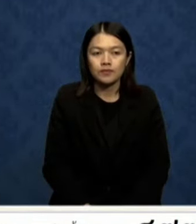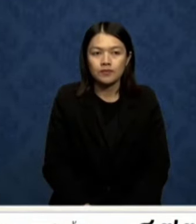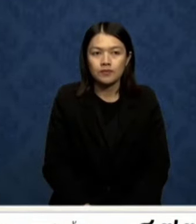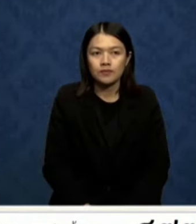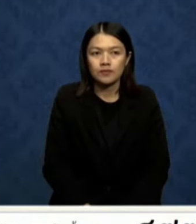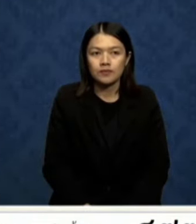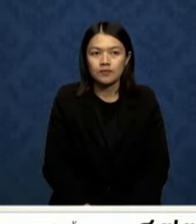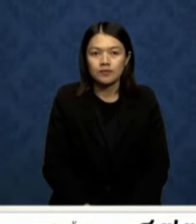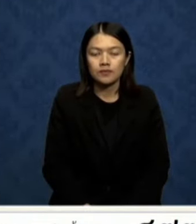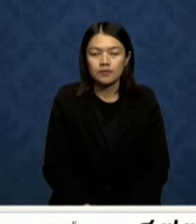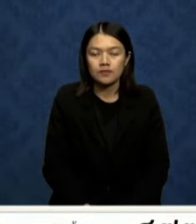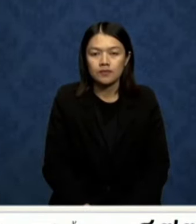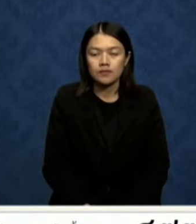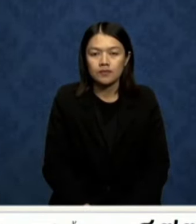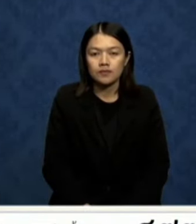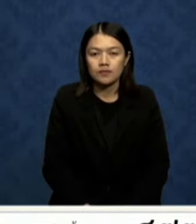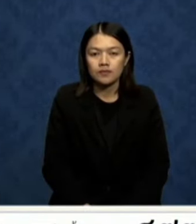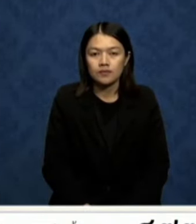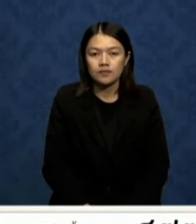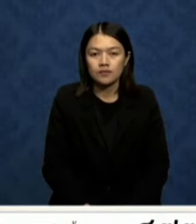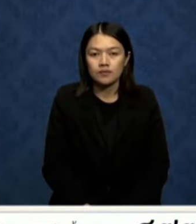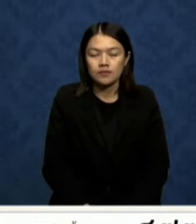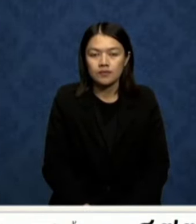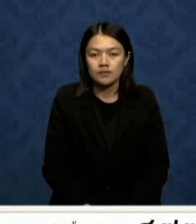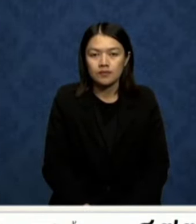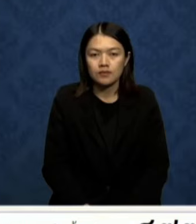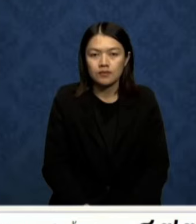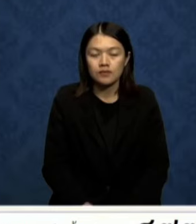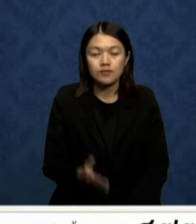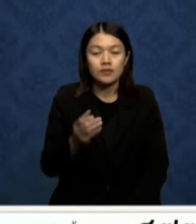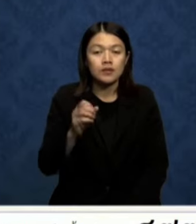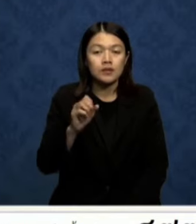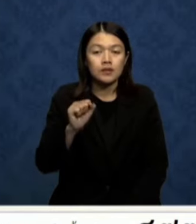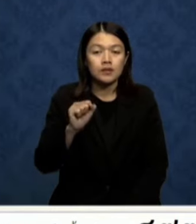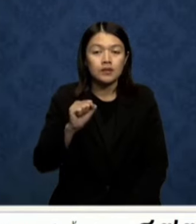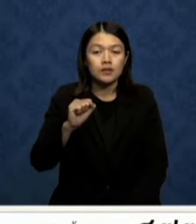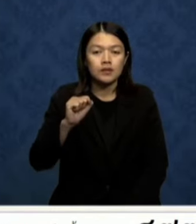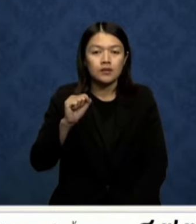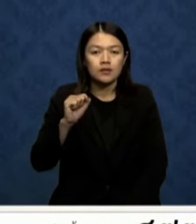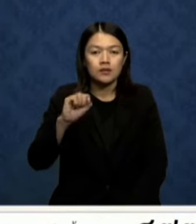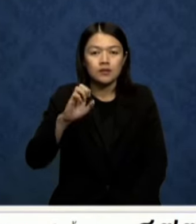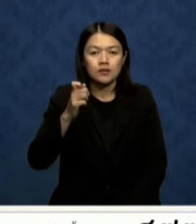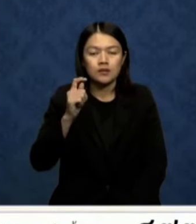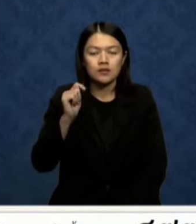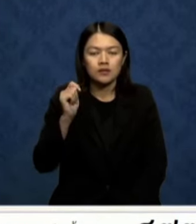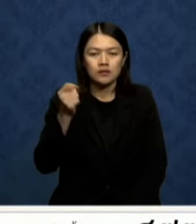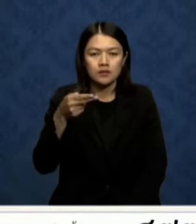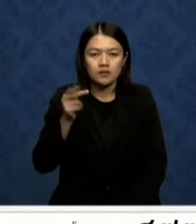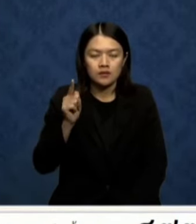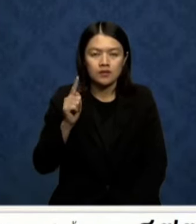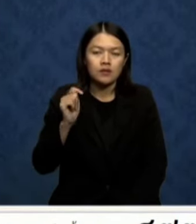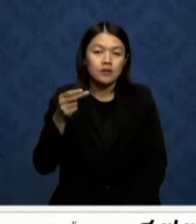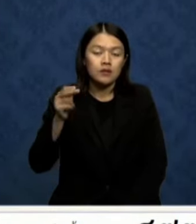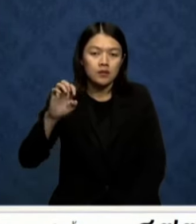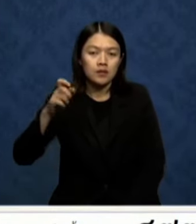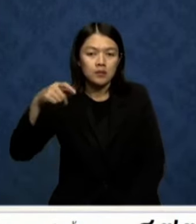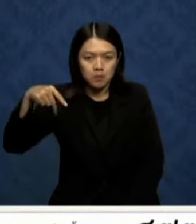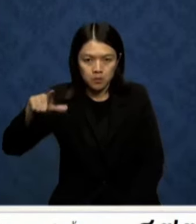นของท่านสิทธิพลครับท่านพูดถึงเรื่องของข้อสังเกตนี่ท่านย้ำหลายทีนะครับแล้วก็ในที่ประ